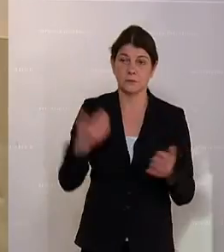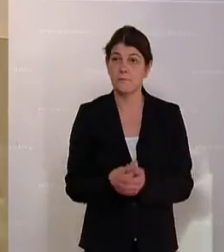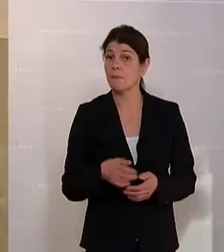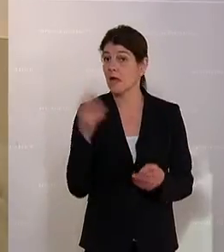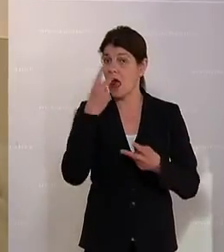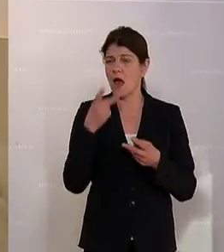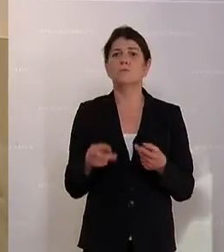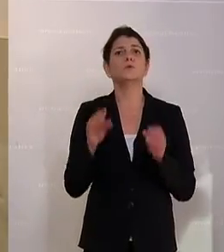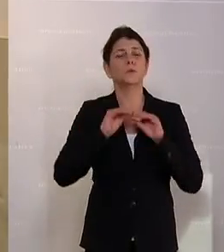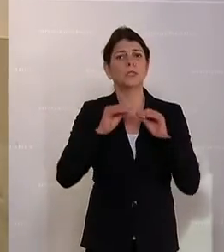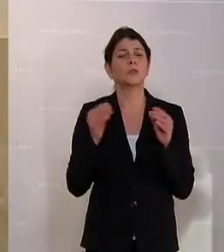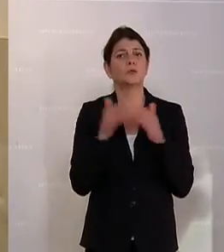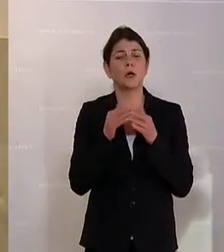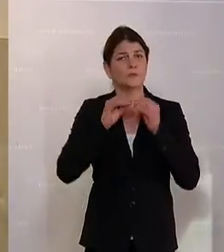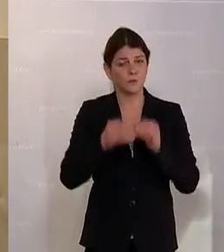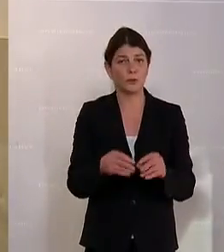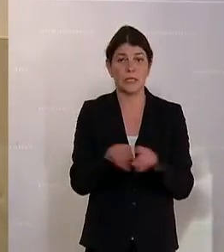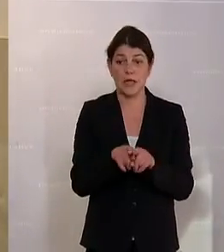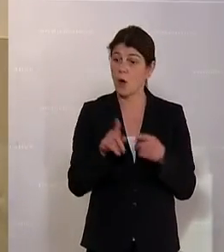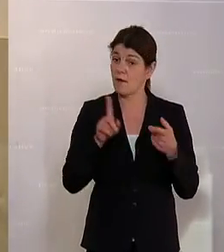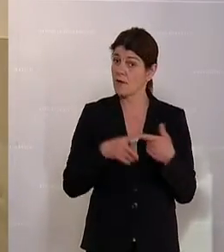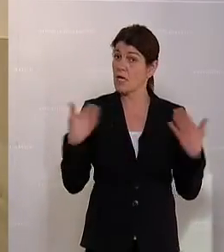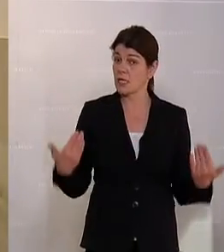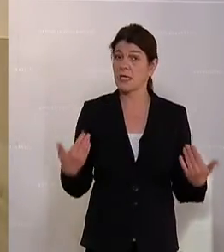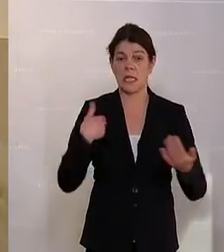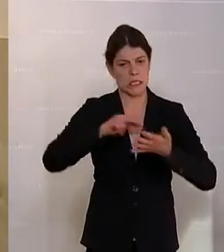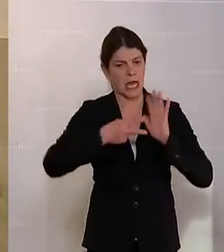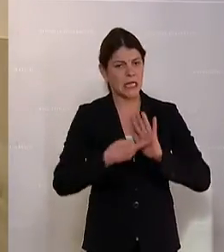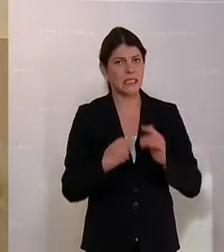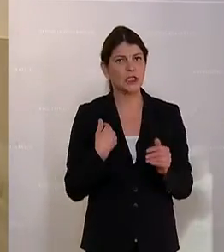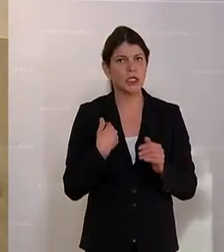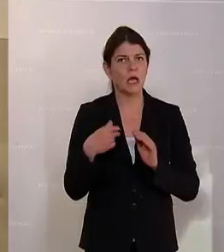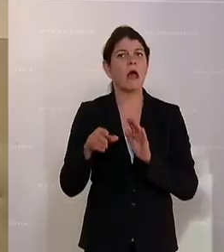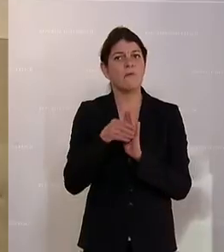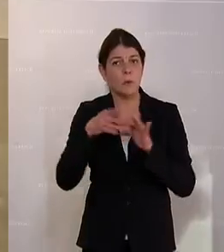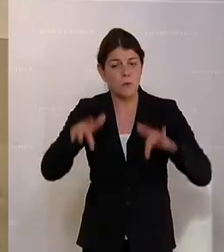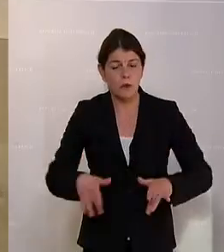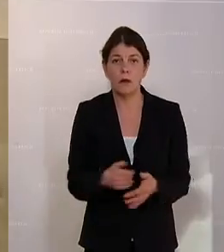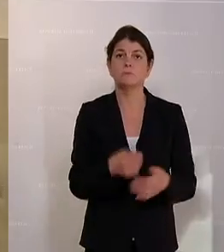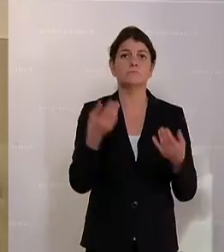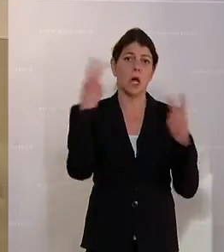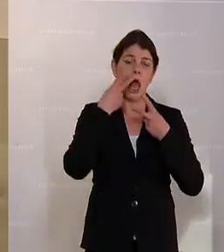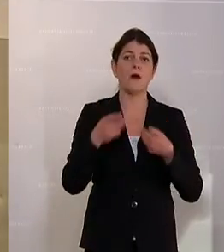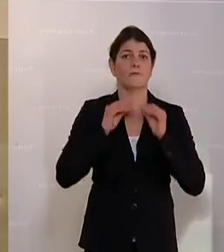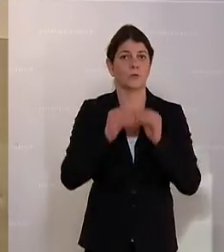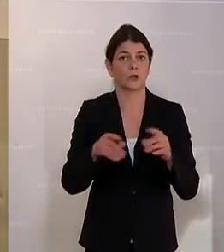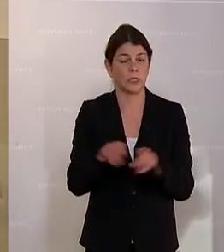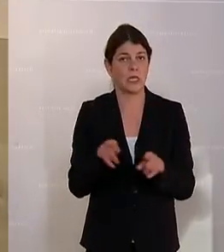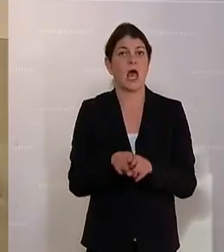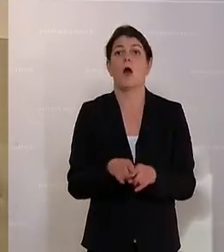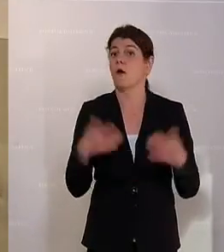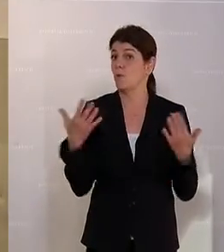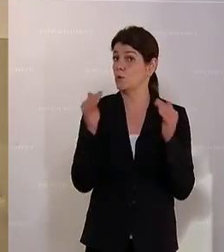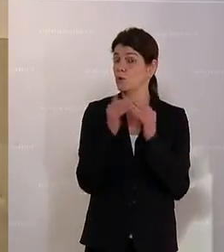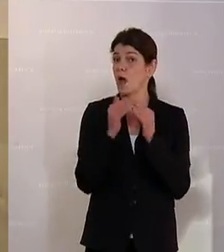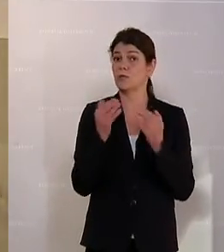der Unterricht zu Hause dort, wo ich entsprechende technische Applikationen habe. Natürlich funktioniert er auch dort, wo zu